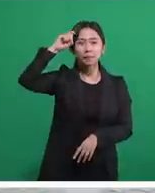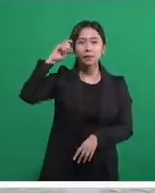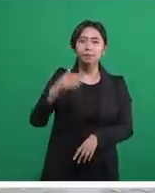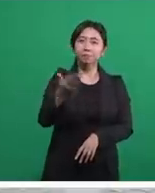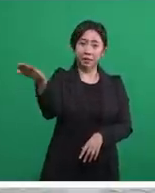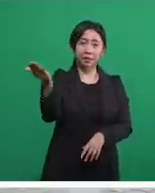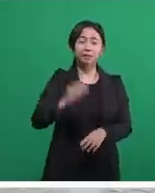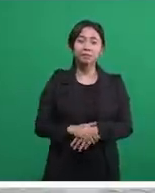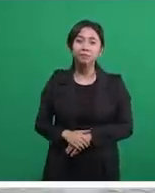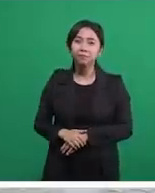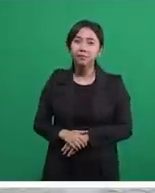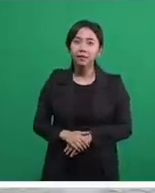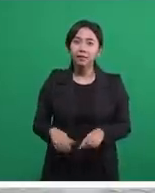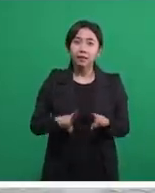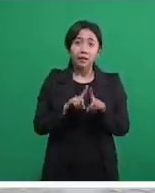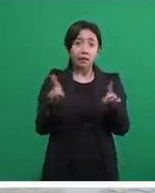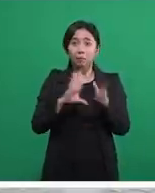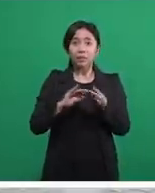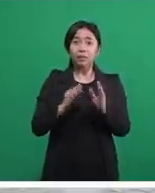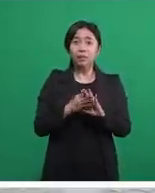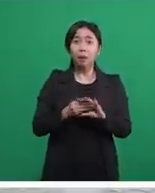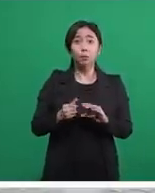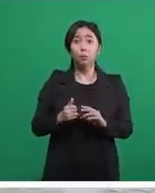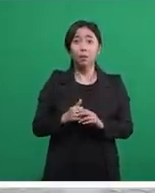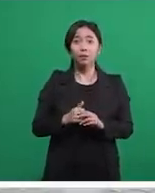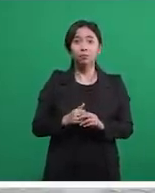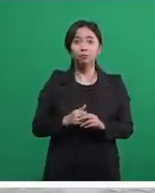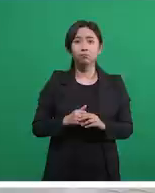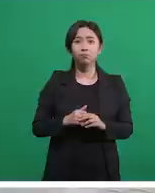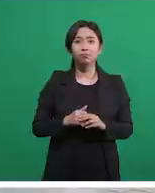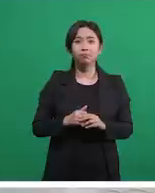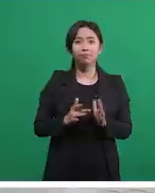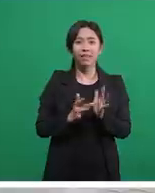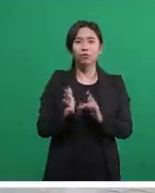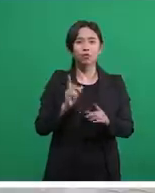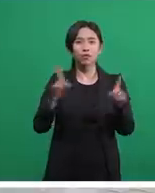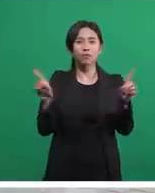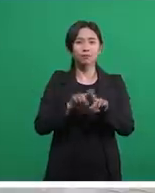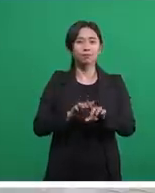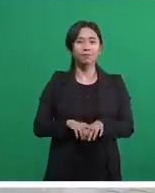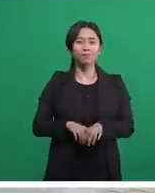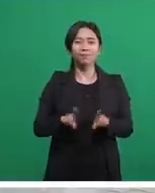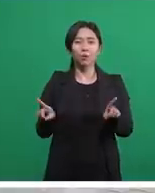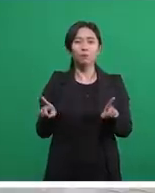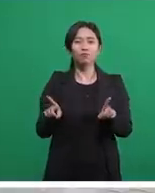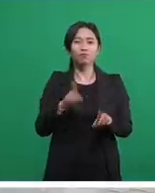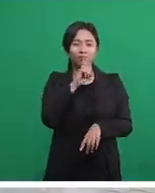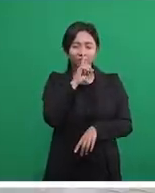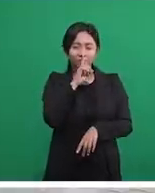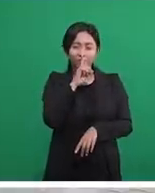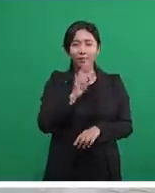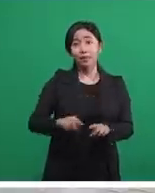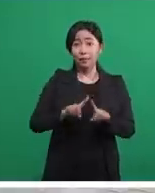mereka. Dan tanpa perumpamaan, ia tidak berkata-kata kepada mereka, tetapi